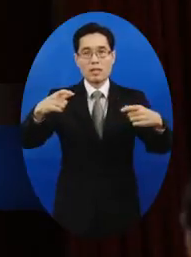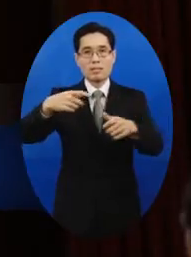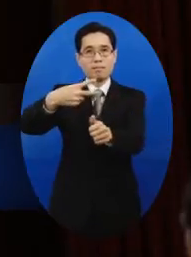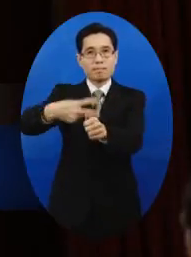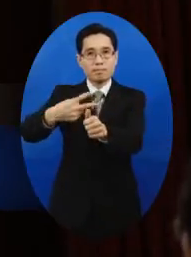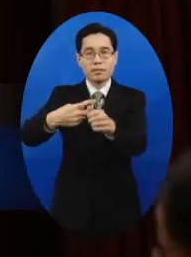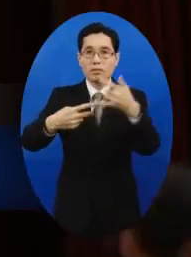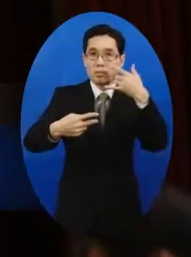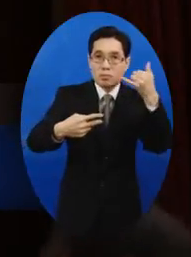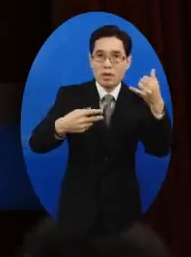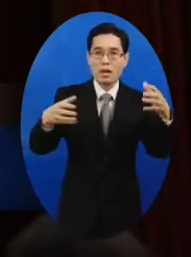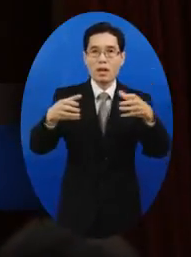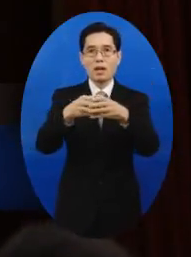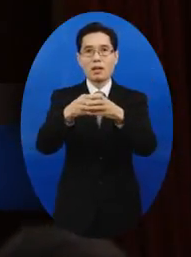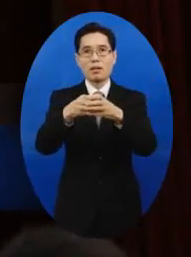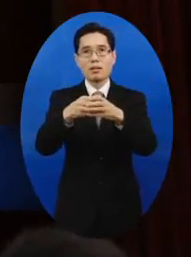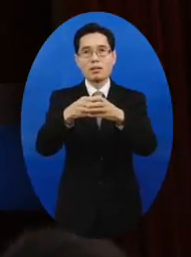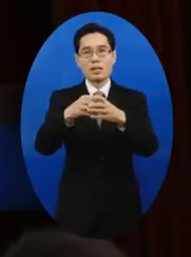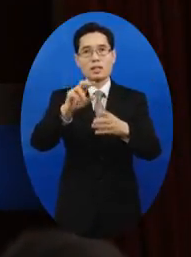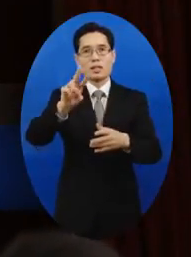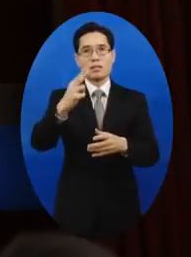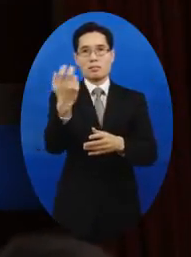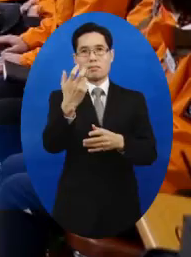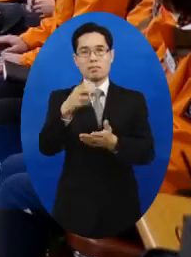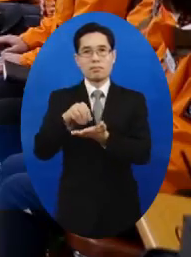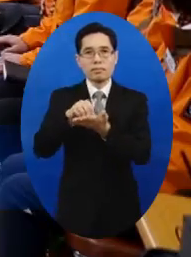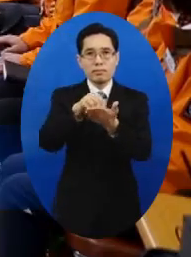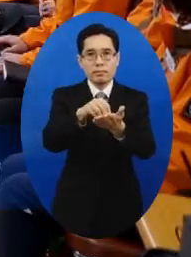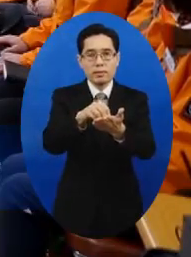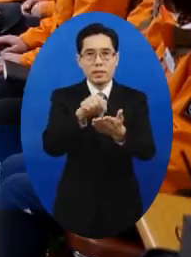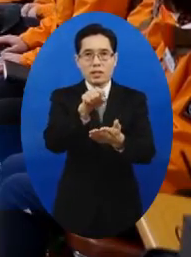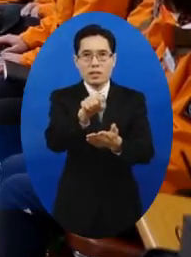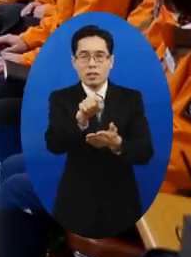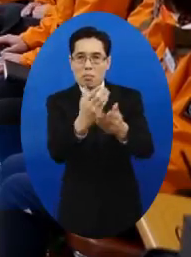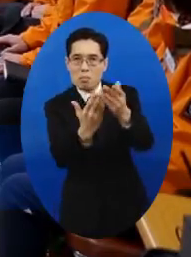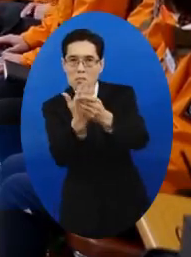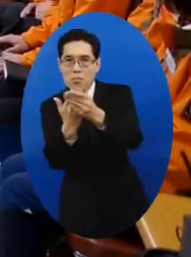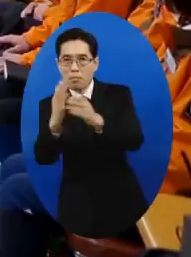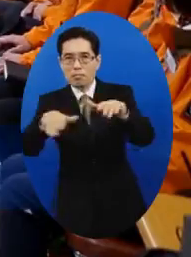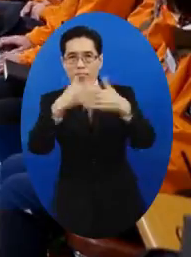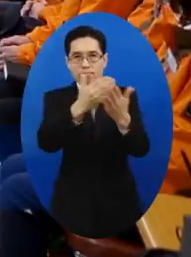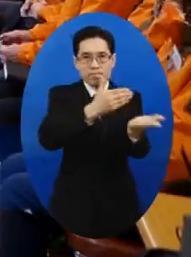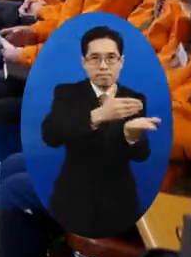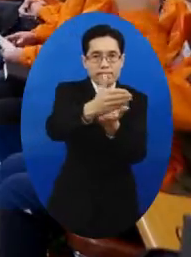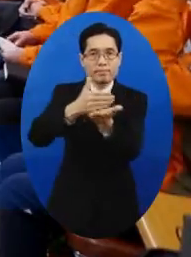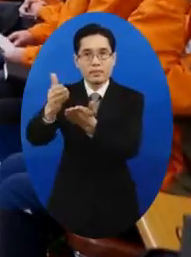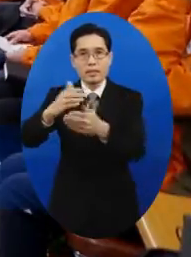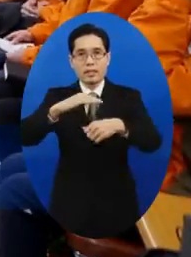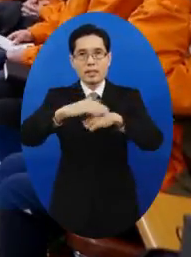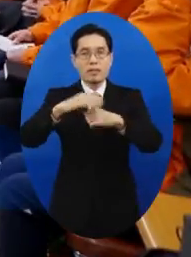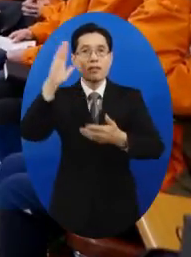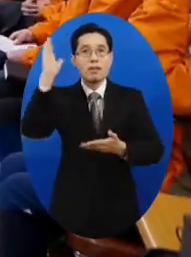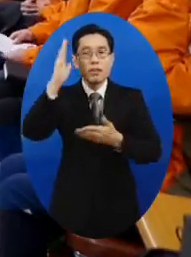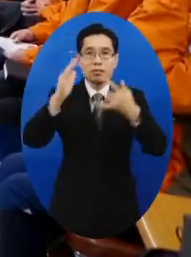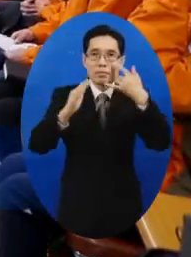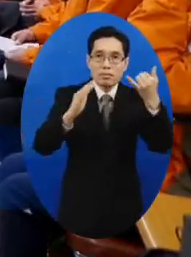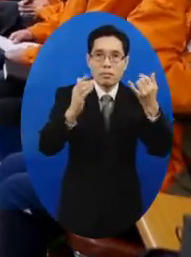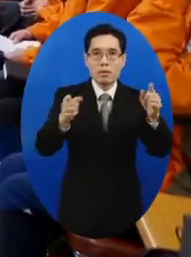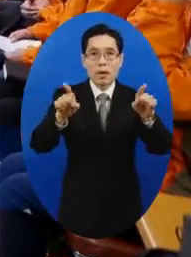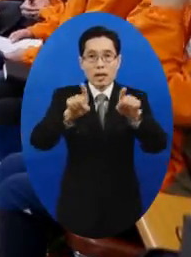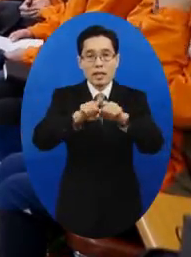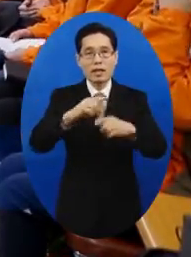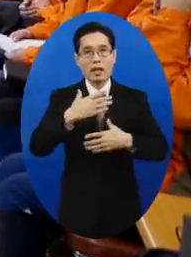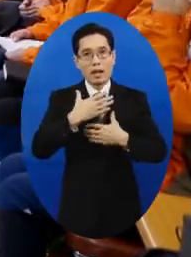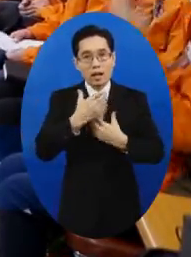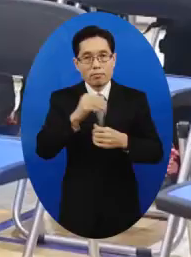교사와 학부모 약 270여 명이 참여 해 사전에 위험요인을 제거하고 대구 학생과 학부모가 안심하고